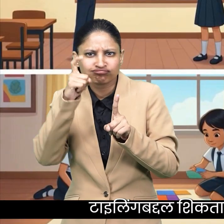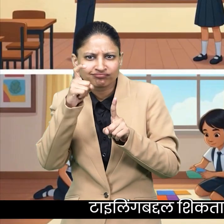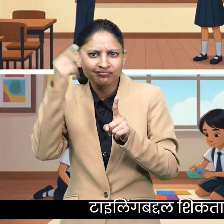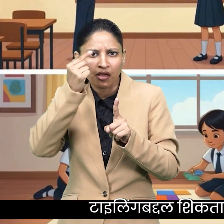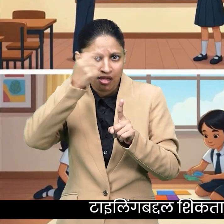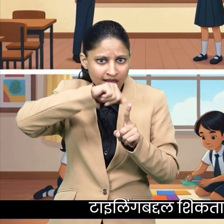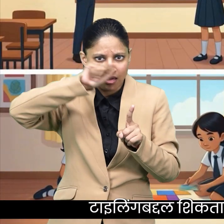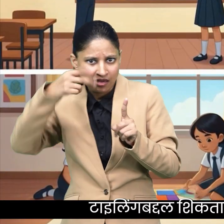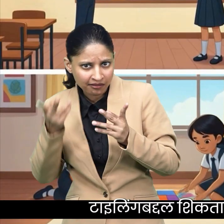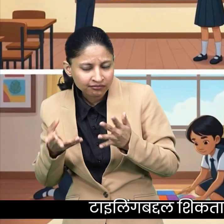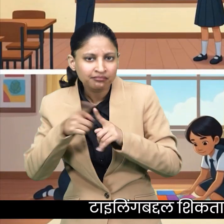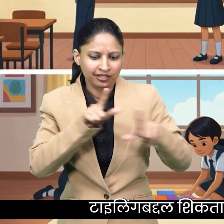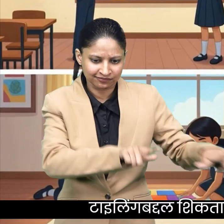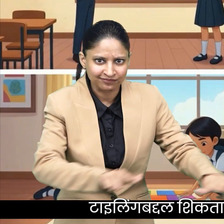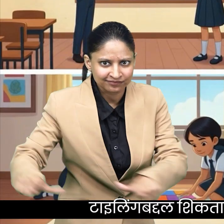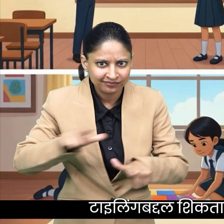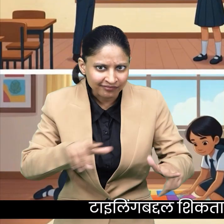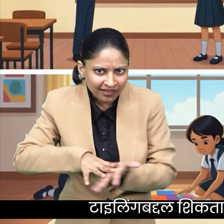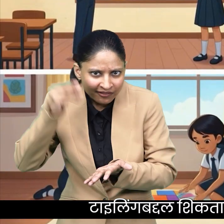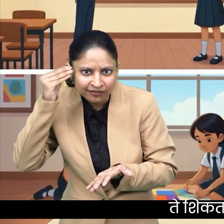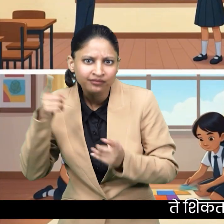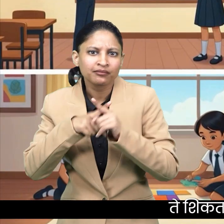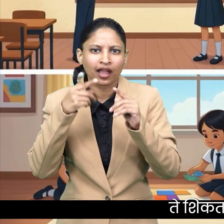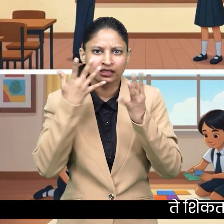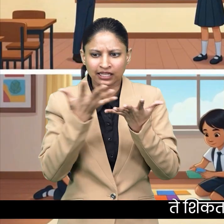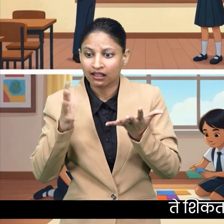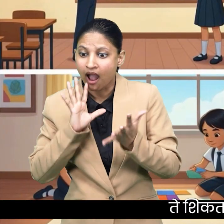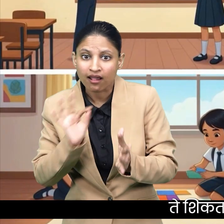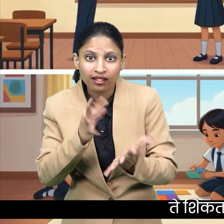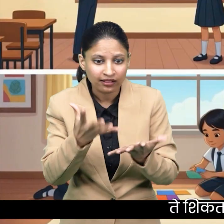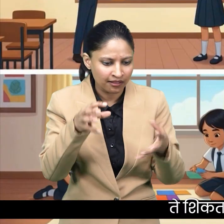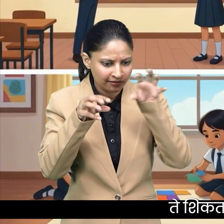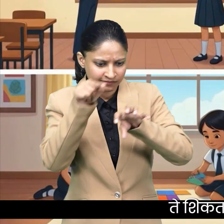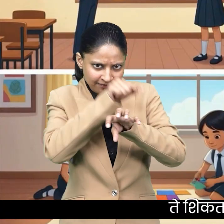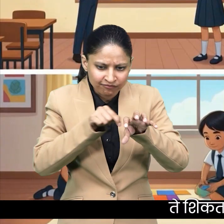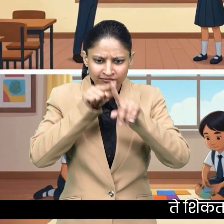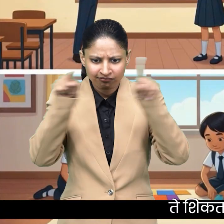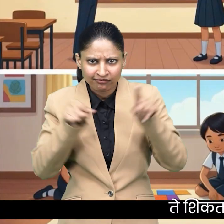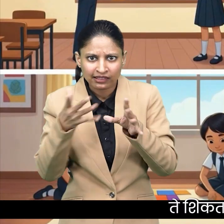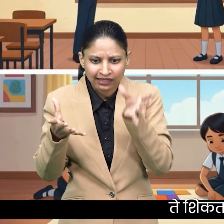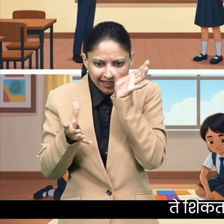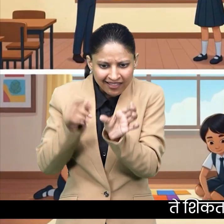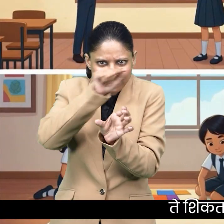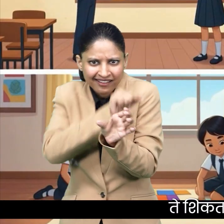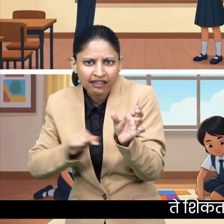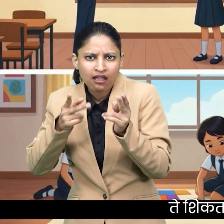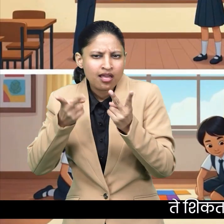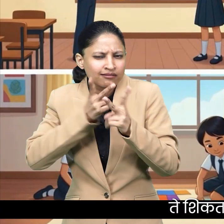वस्तूंमधून आकार कसे काढायचे ते शिकतात. तेव्हा त्यांच्यासोबत सामील व्हा.